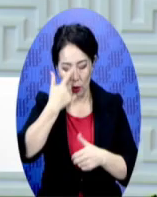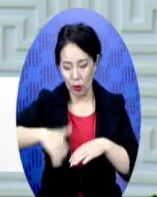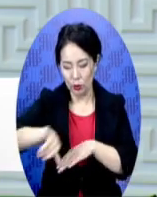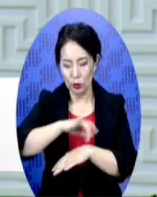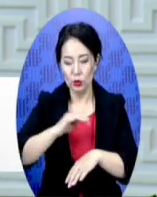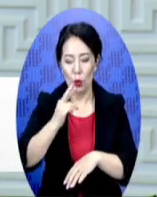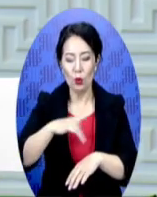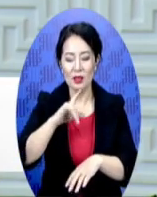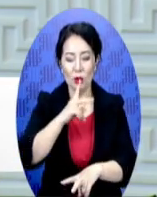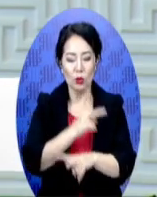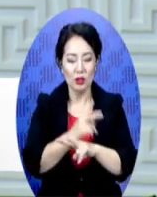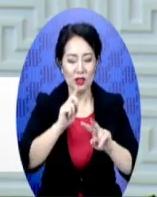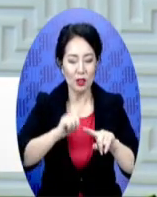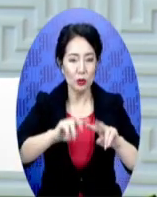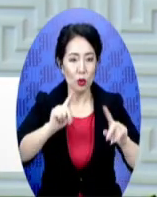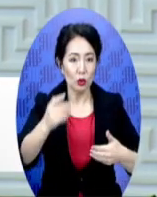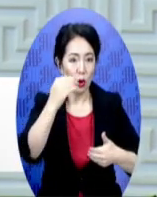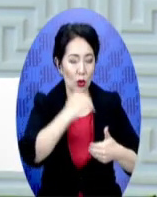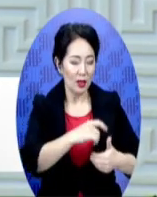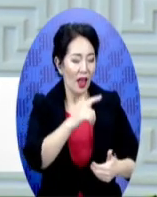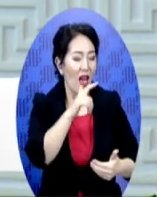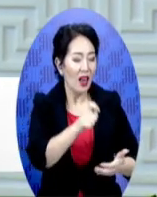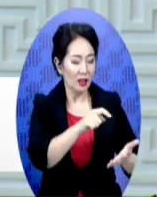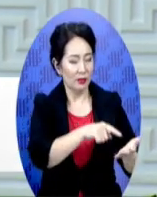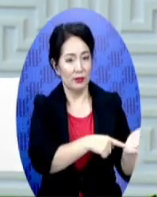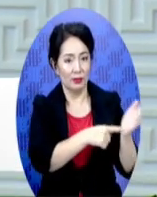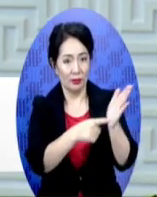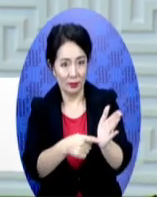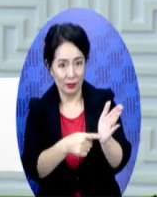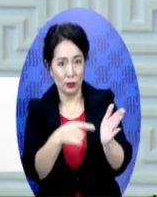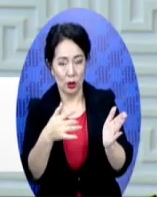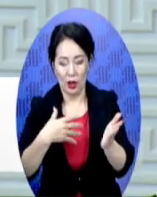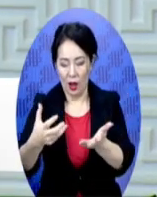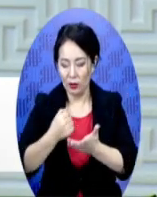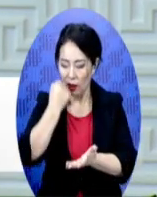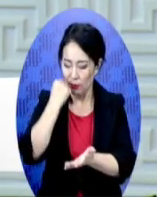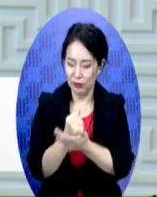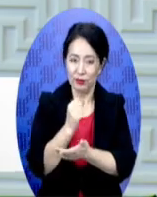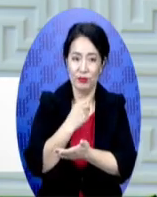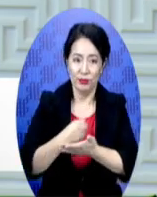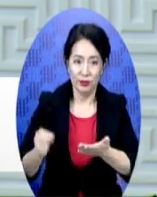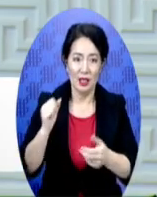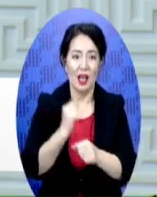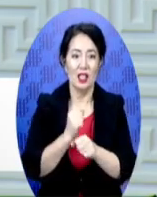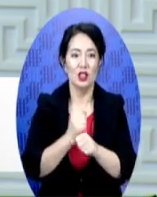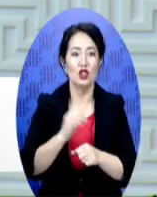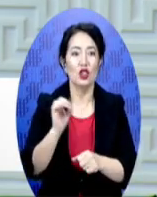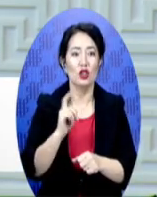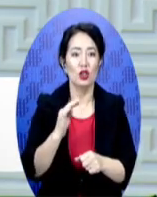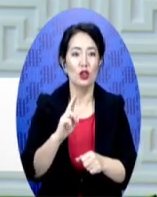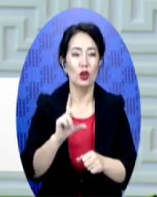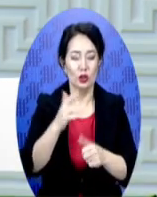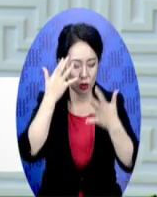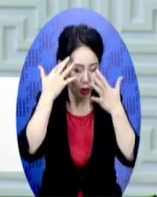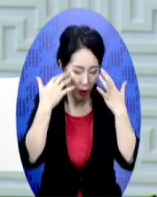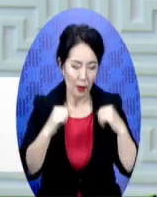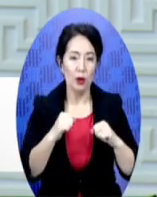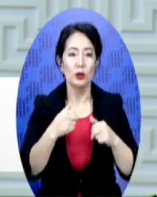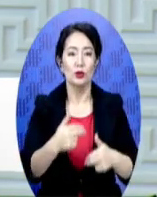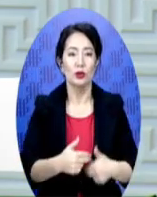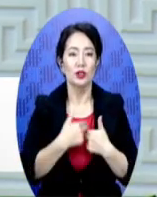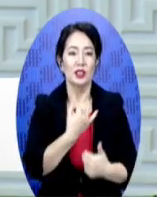нэмэлт өөрчлөлтийн уг ихийг баталж баталгаажуулах ажлыг эсвэл төгөлдөр зохион байгуулж